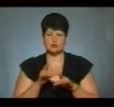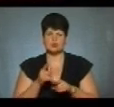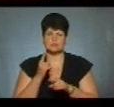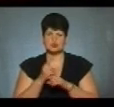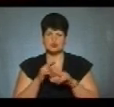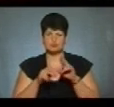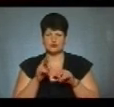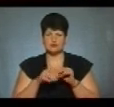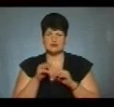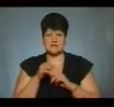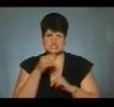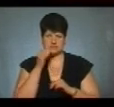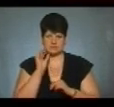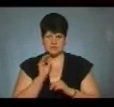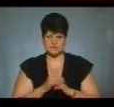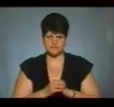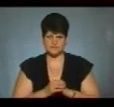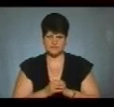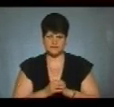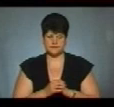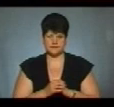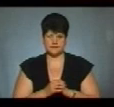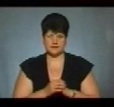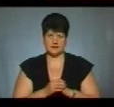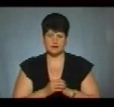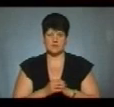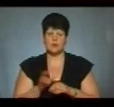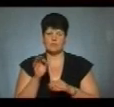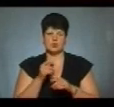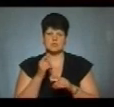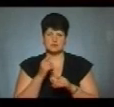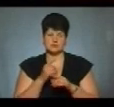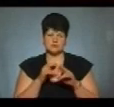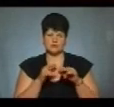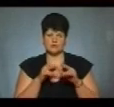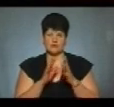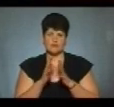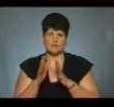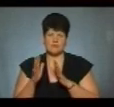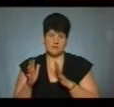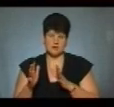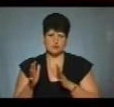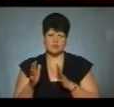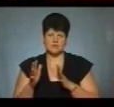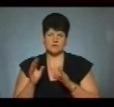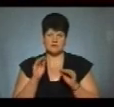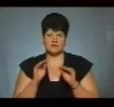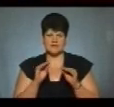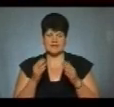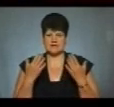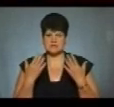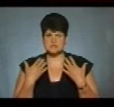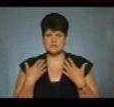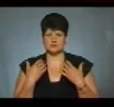забудови парку Тараса Шевченка. Про заборону знищення парку імені Тараса Шевченка під приводом облаштування